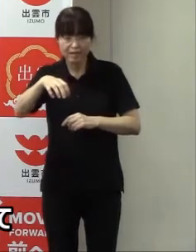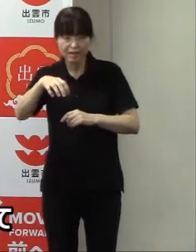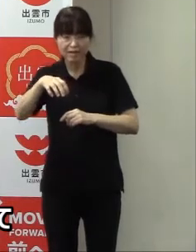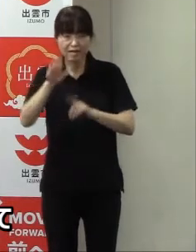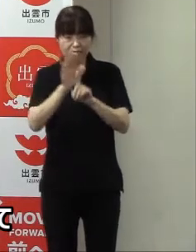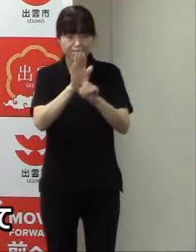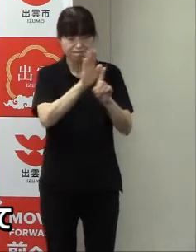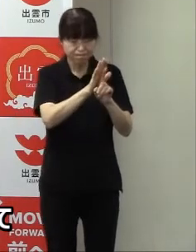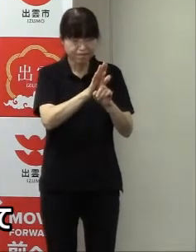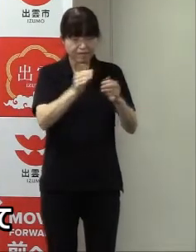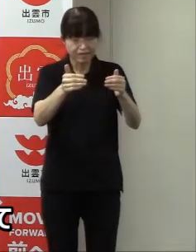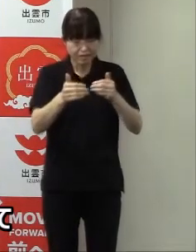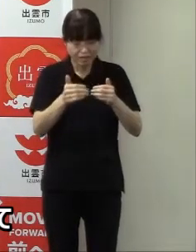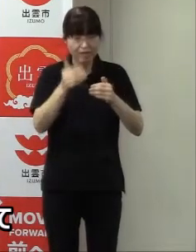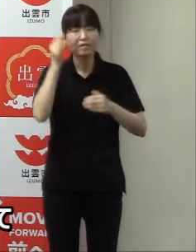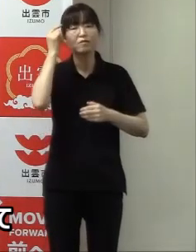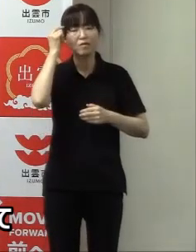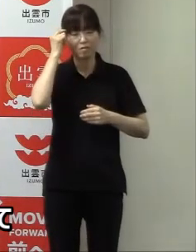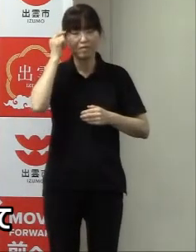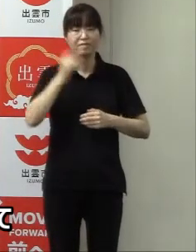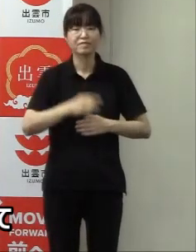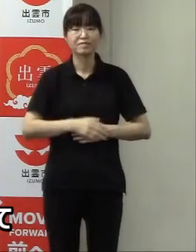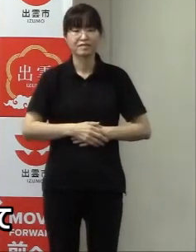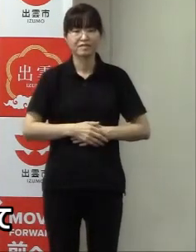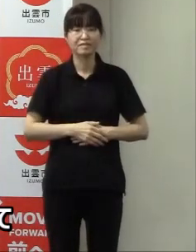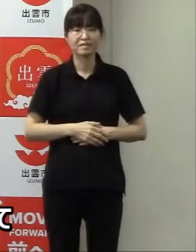ないなということは改めて思ったところであります。